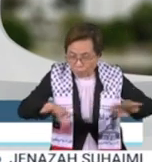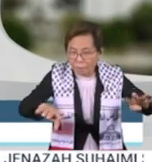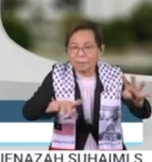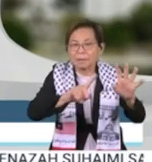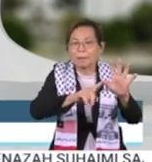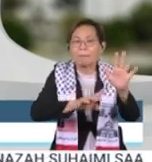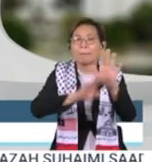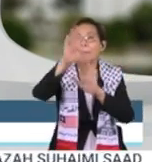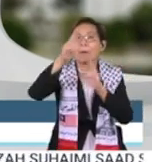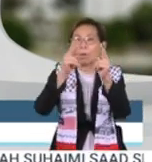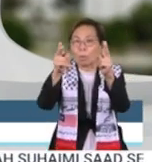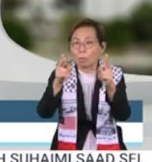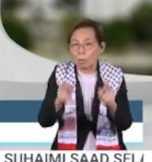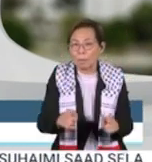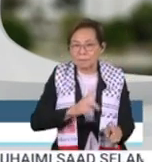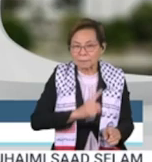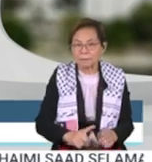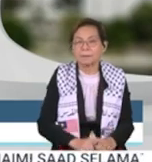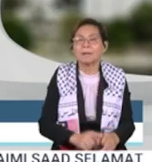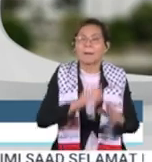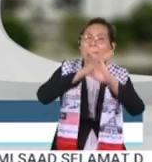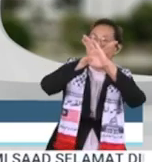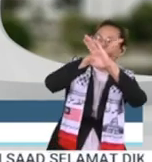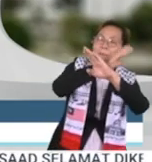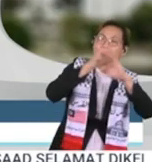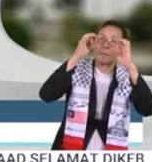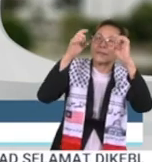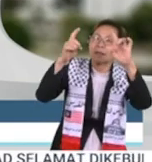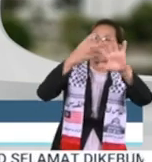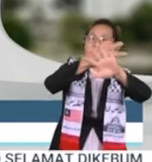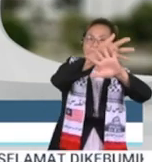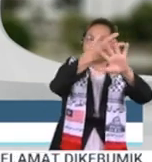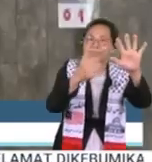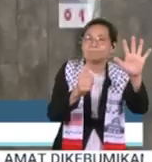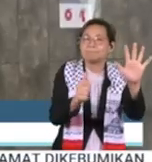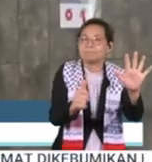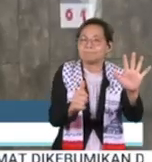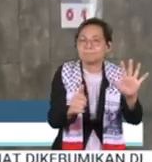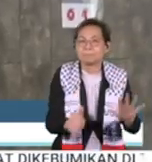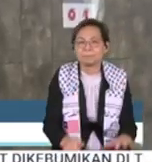dan pembangunan ummah, pelindungan dan pendidikan.